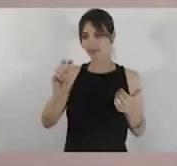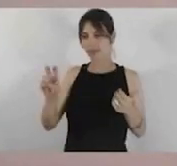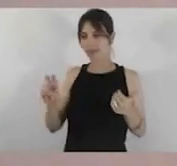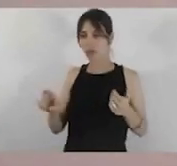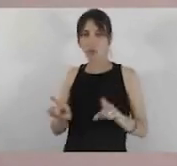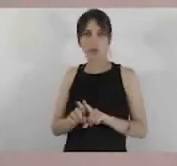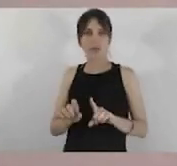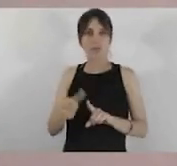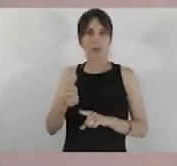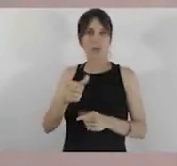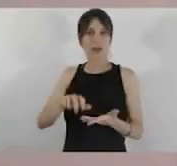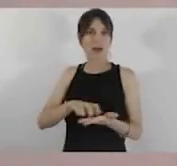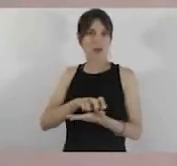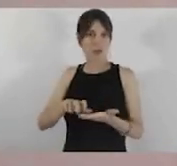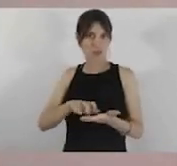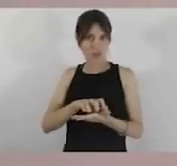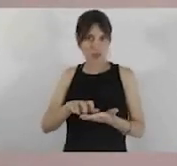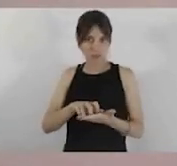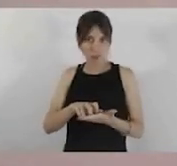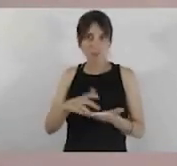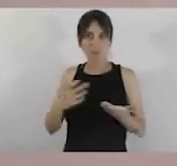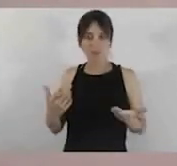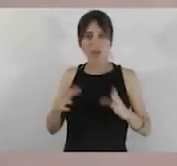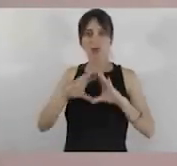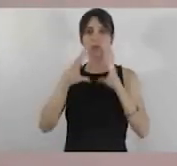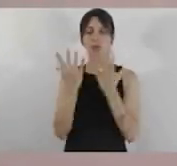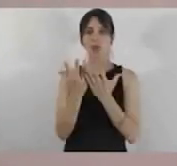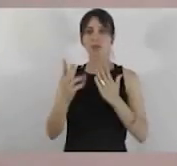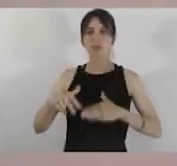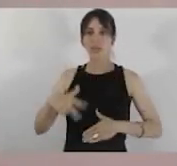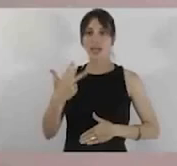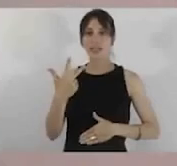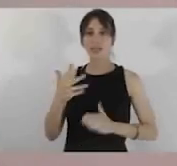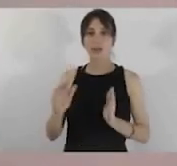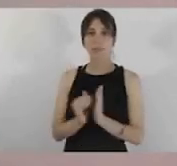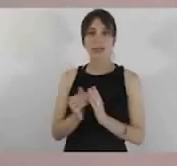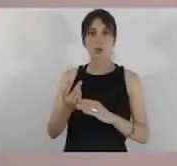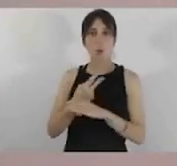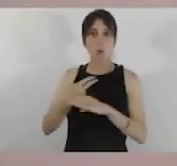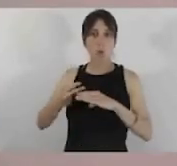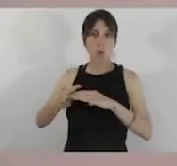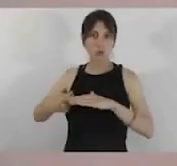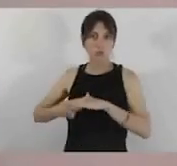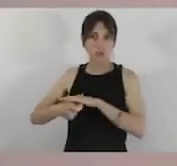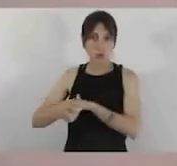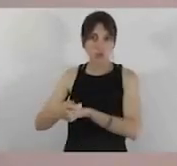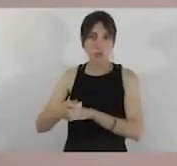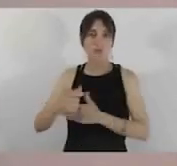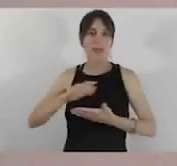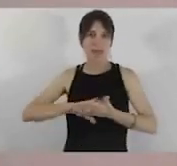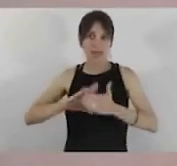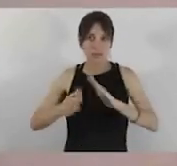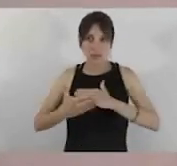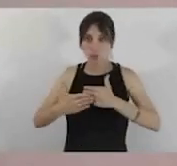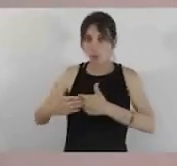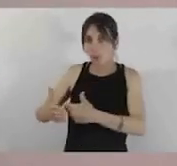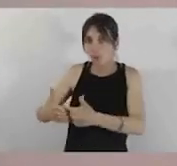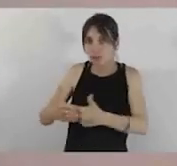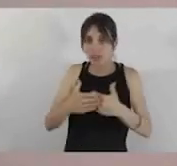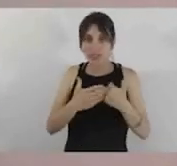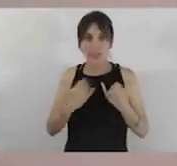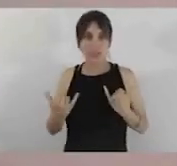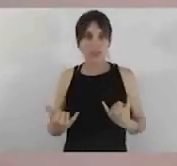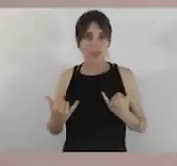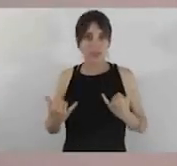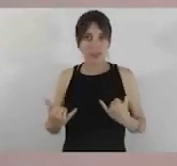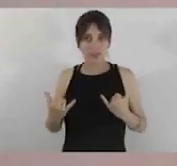premier arrondissement, pour un montant de 13 000 euros au total, des associations de proximité. Voilà. Donc il y